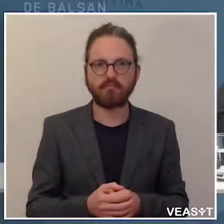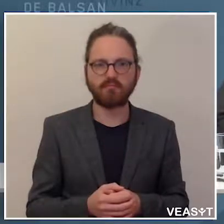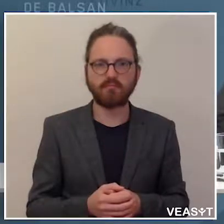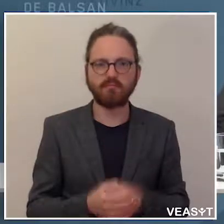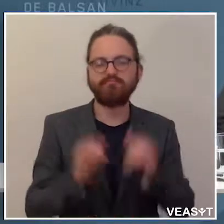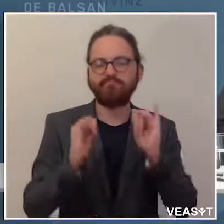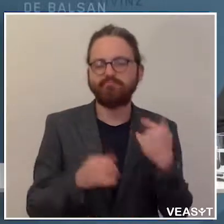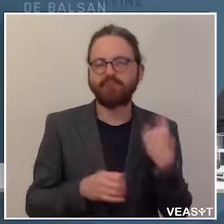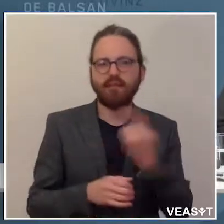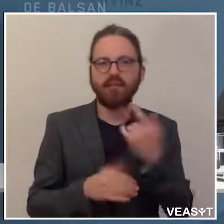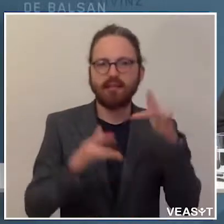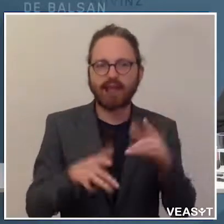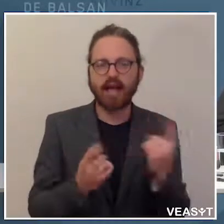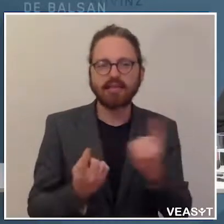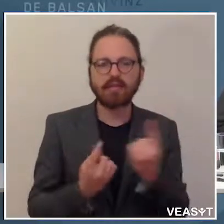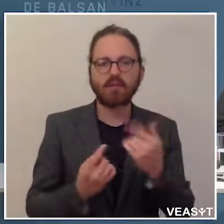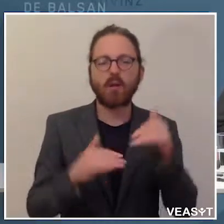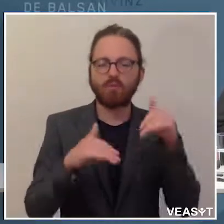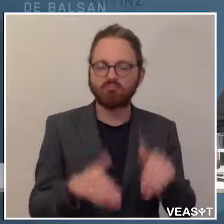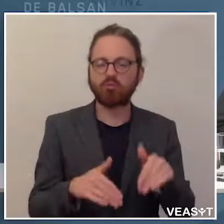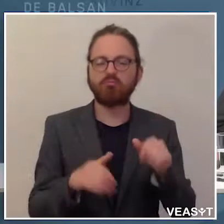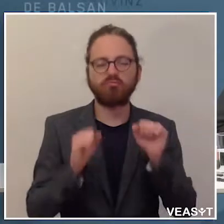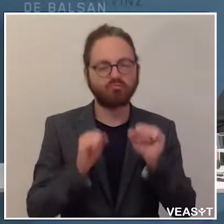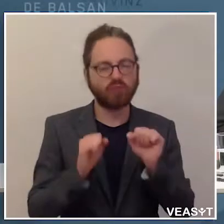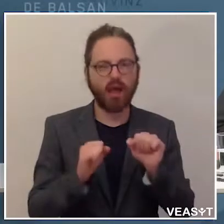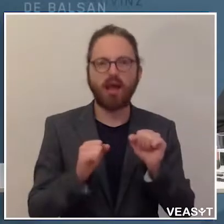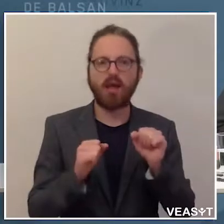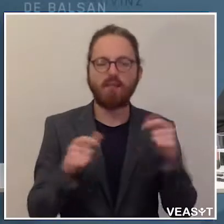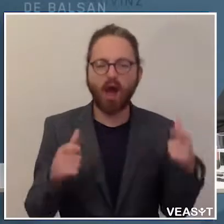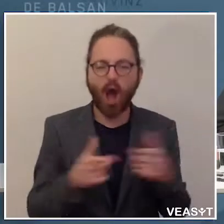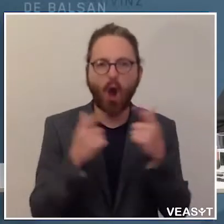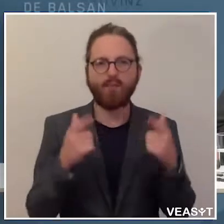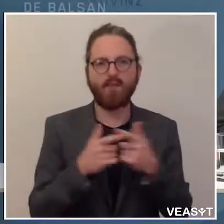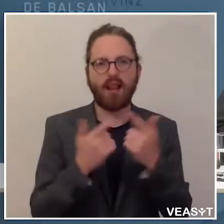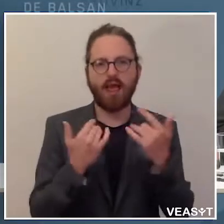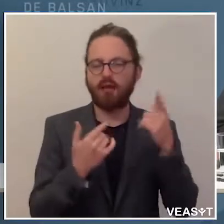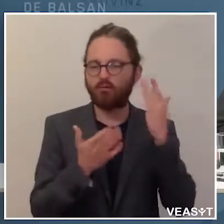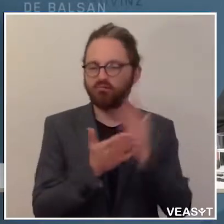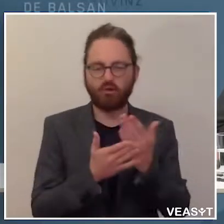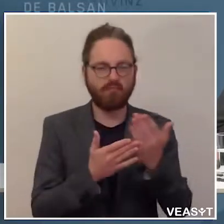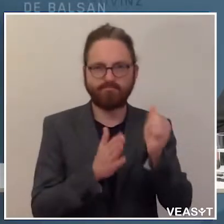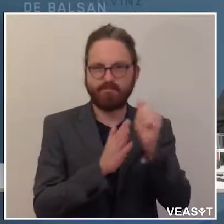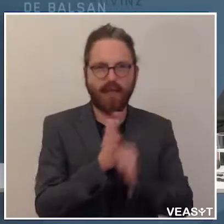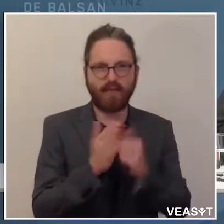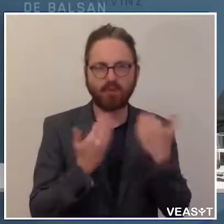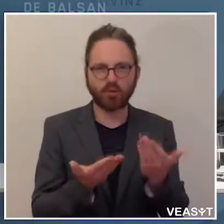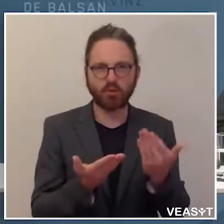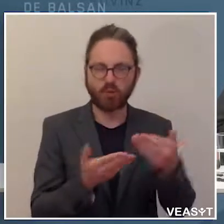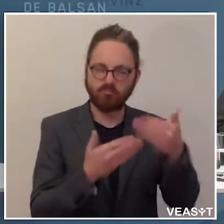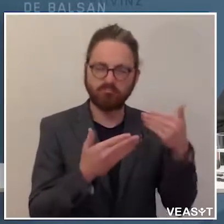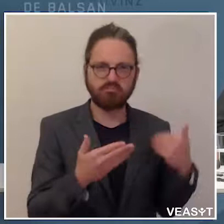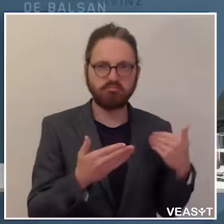una situazione di claire stenwick know how to tell di te glitch west side kick